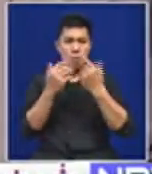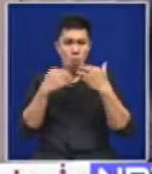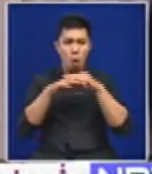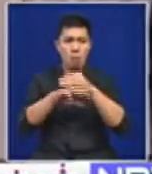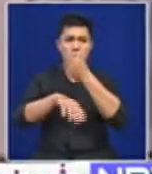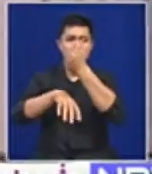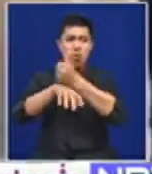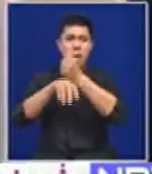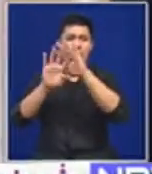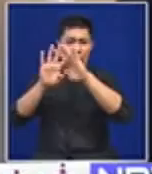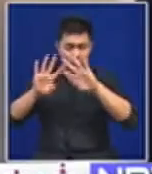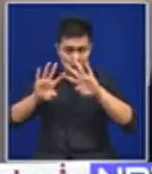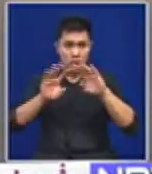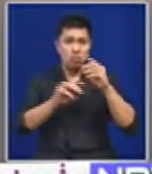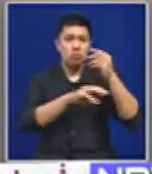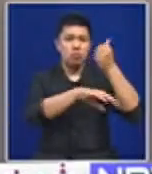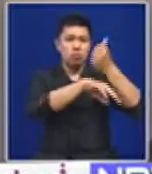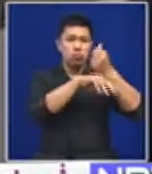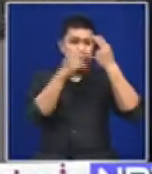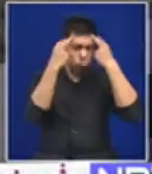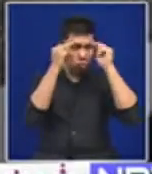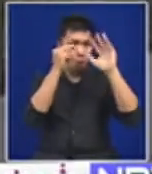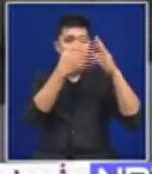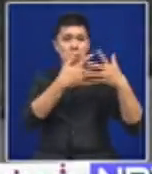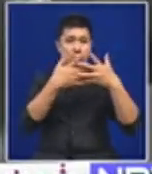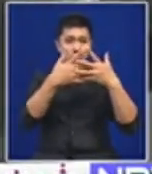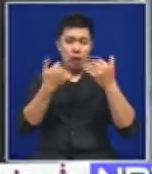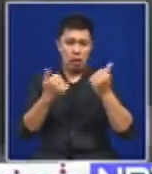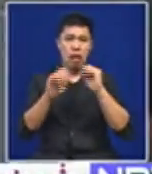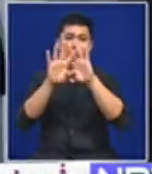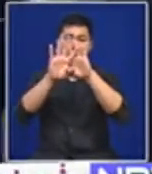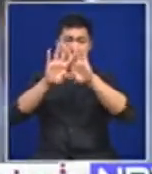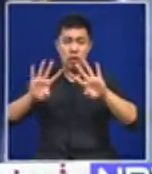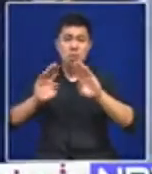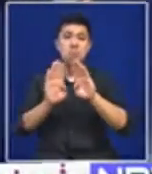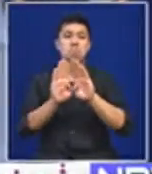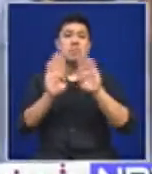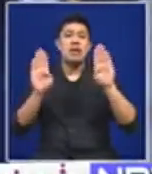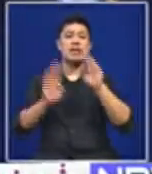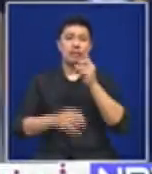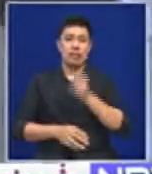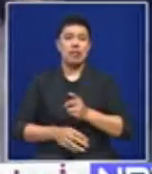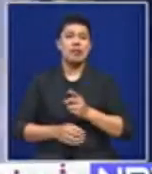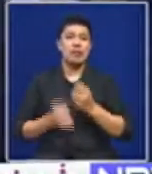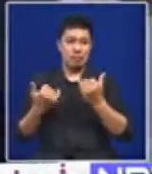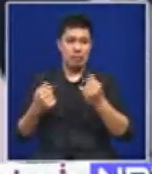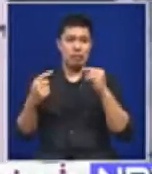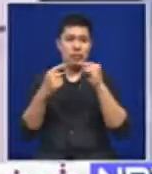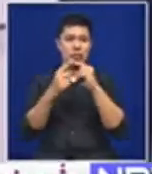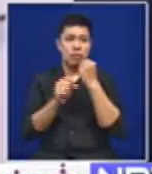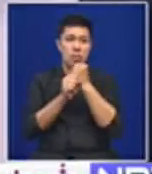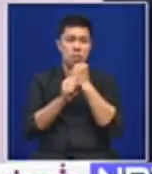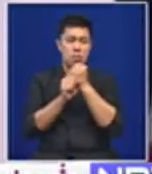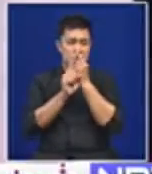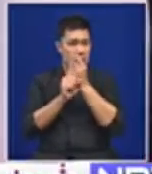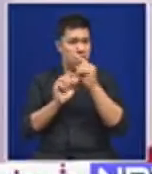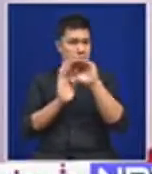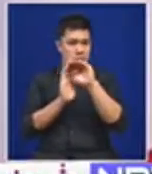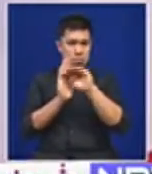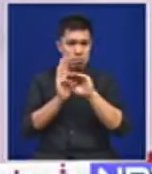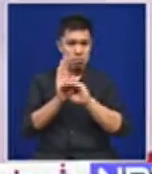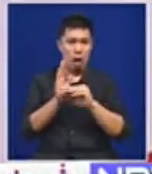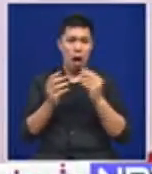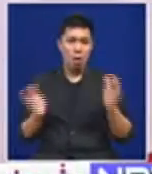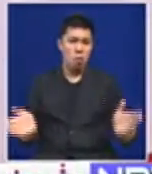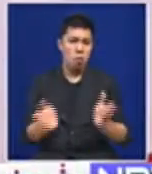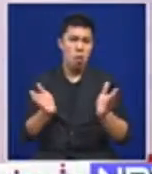นำอาเซียนและประธานาธิบดีสหรัฐหลังร่วมตัวเป็นประชาคมอาเซียนอย่างเป็นทางการและเป็นไปตามนโยบายปรับสมดุลสนับ